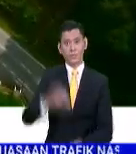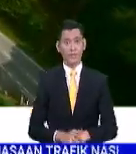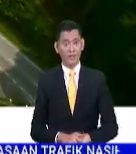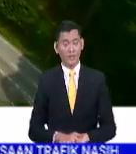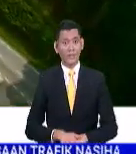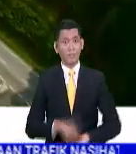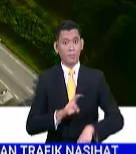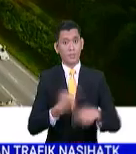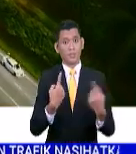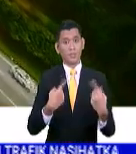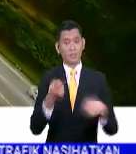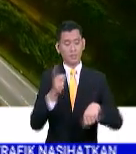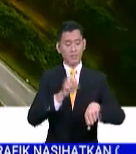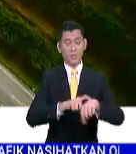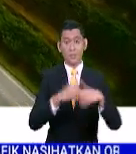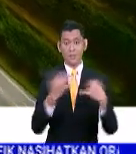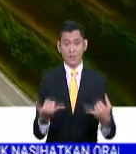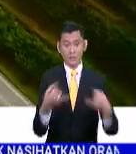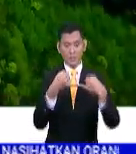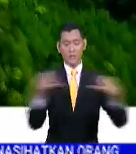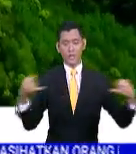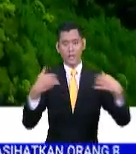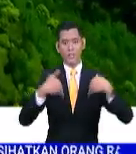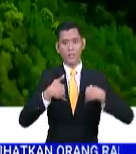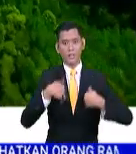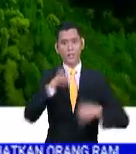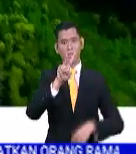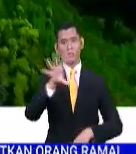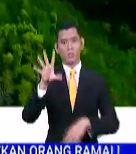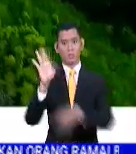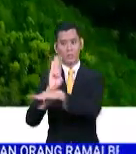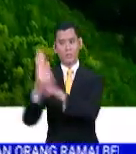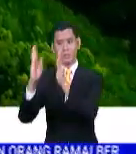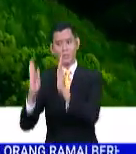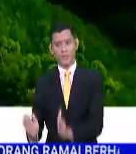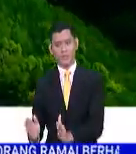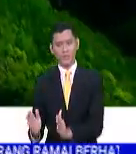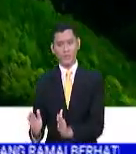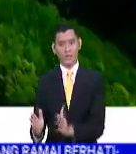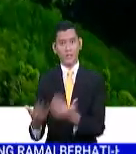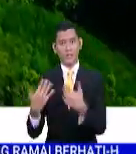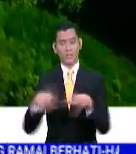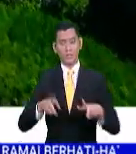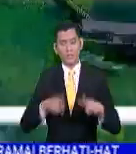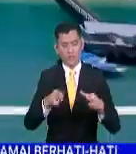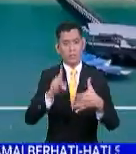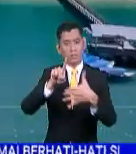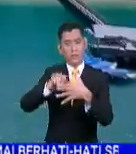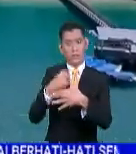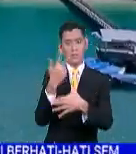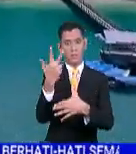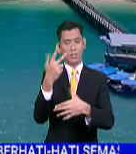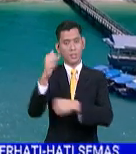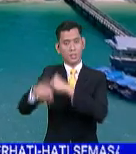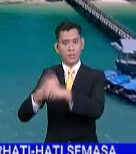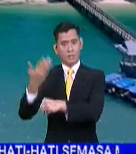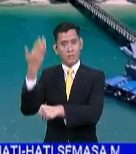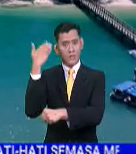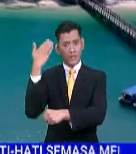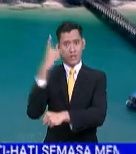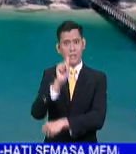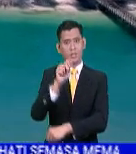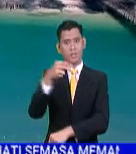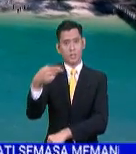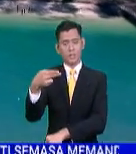Buat masa ini, platform berkenaan mempunyai 25 peruncit sejak dilancarkan Mac tahun lalu. Pada masa sama, Tabung Haji Travel